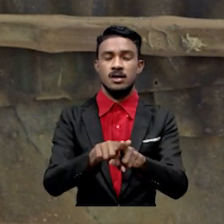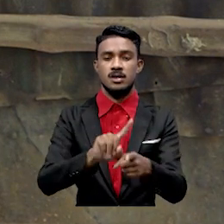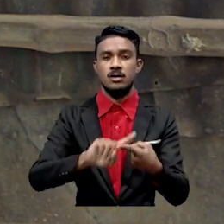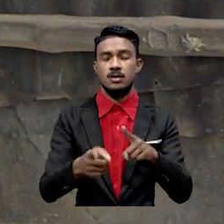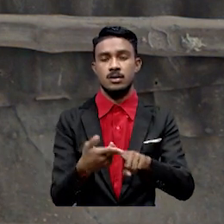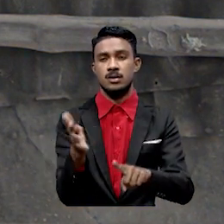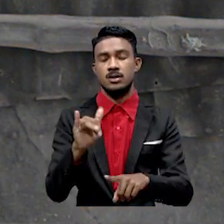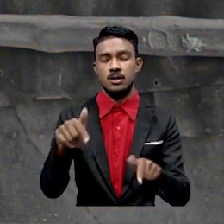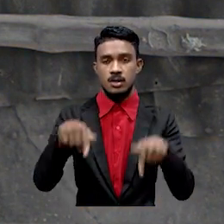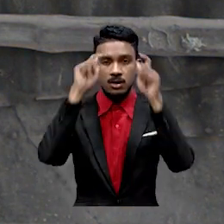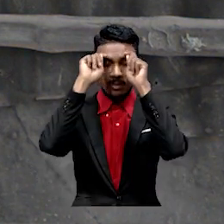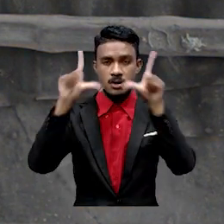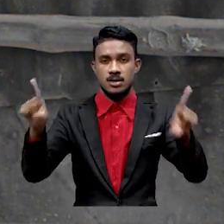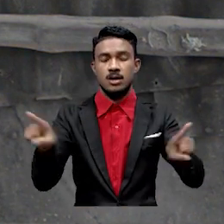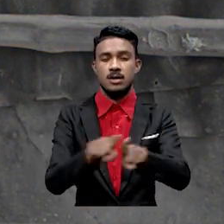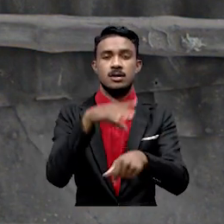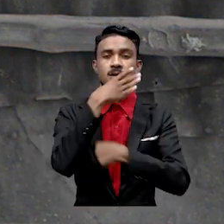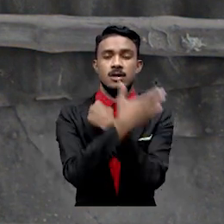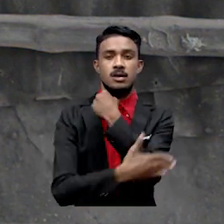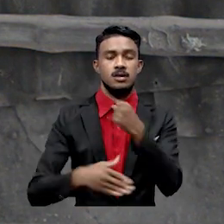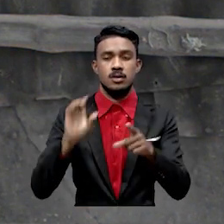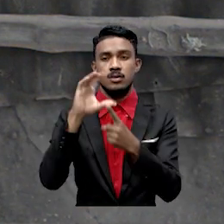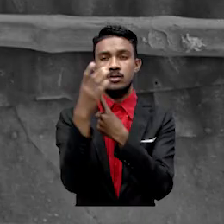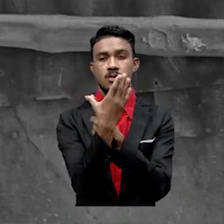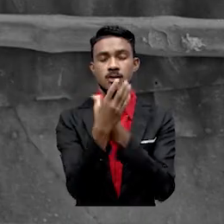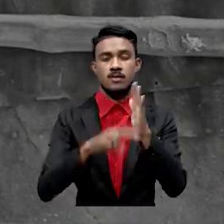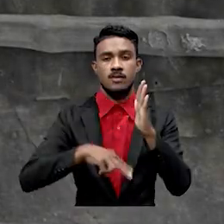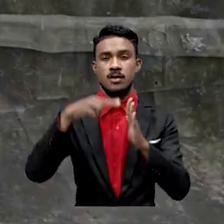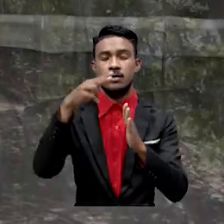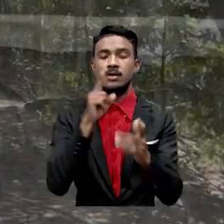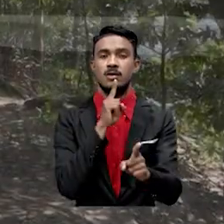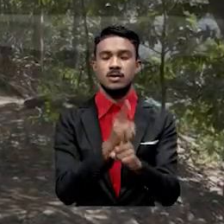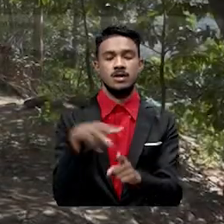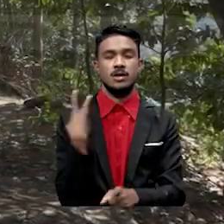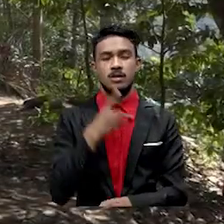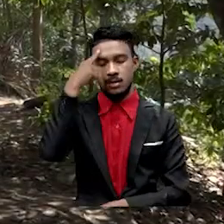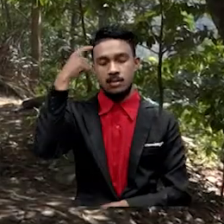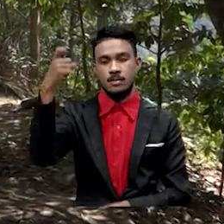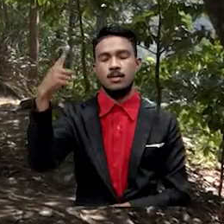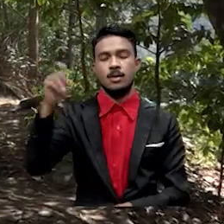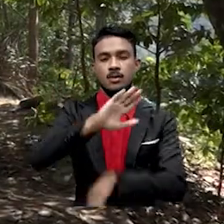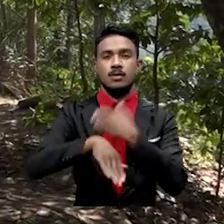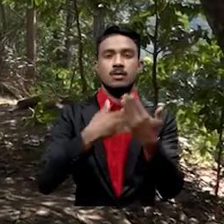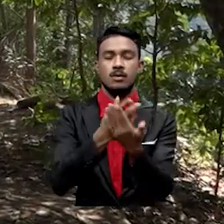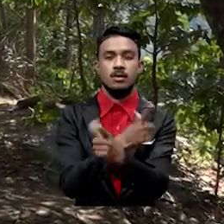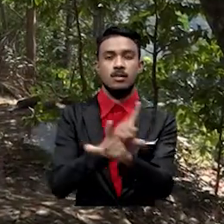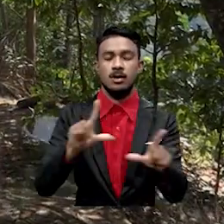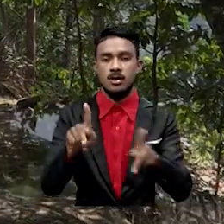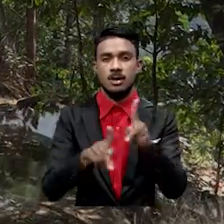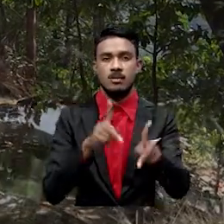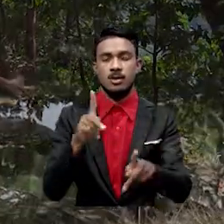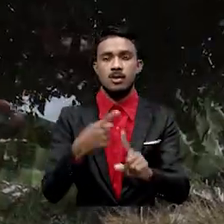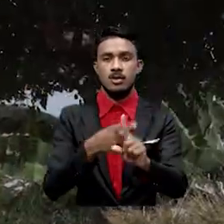Leste. Nudar nasau ma kultura no valor kolektivo ida nebe ita hotu mehiba. Liberta povo, husi kiak no